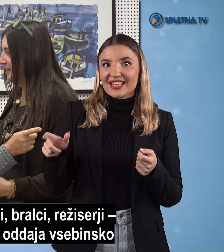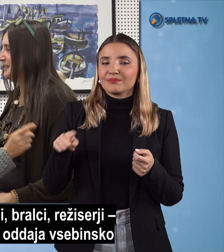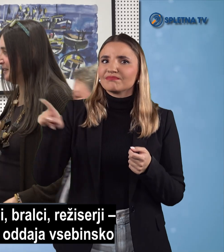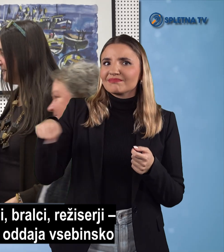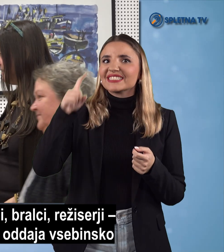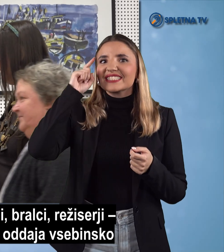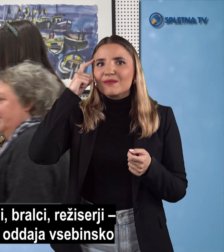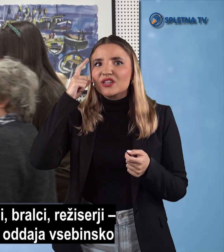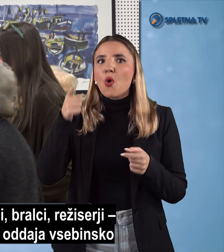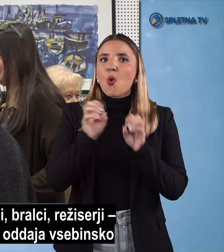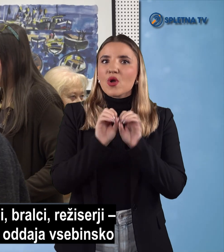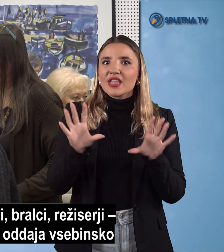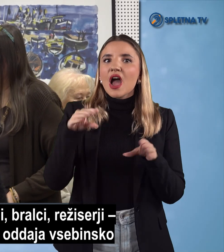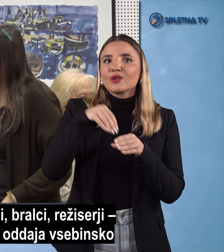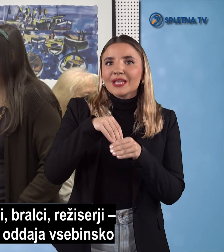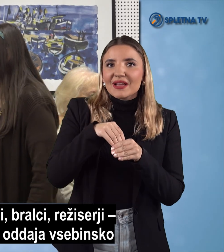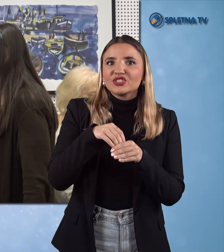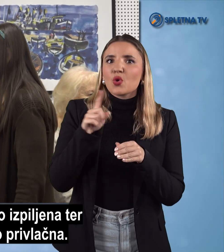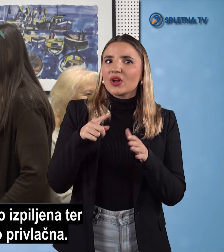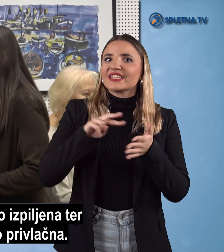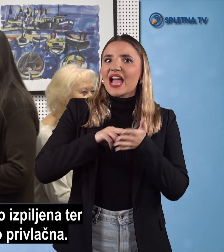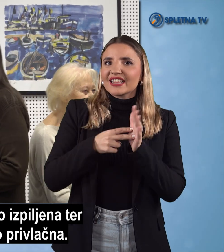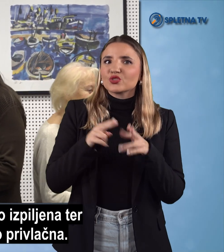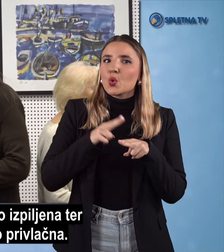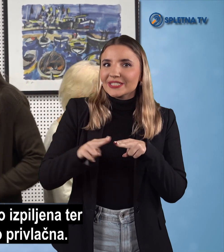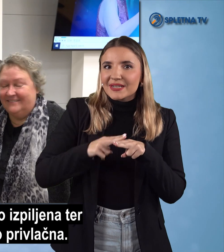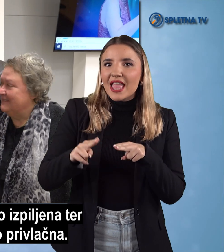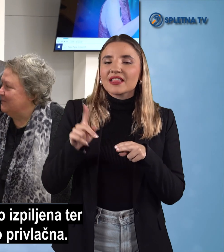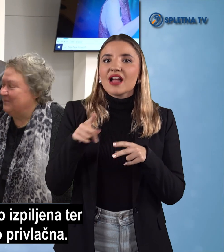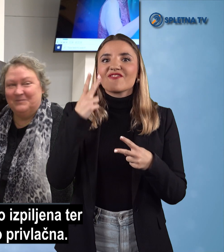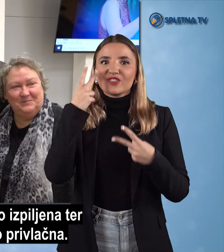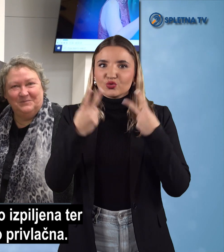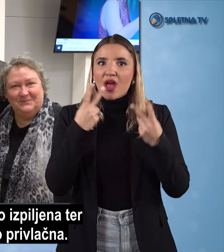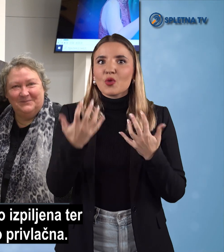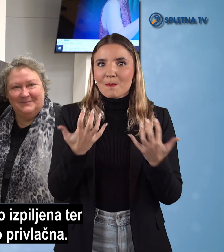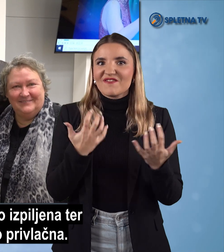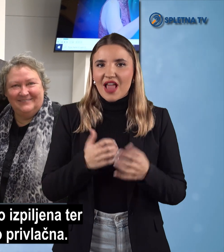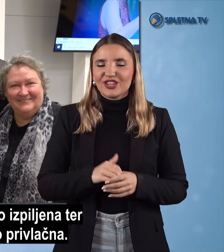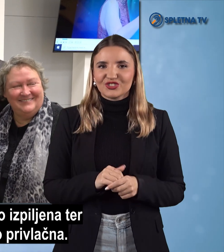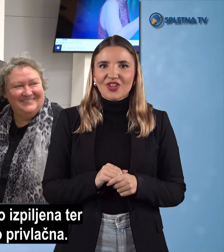oddaja vsebinsko in tehnično izpiljena ter vizualno privlačna.